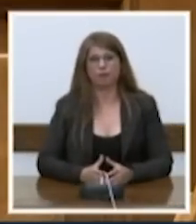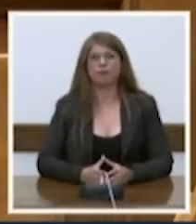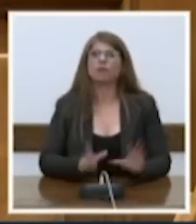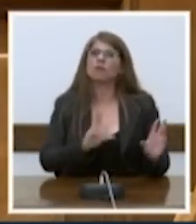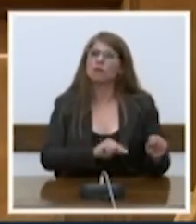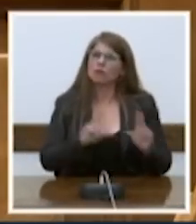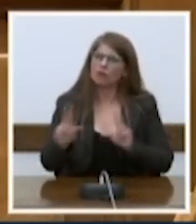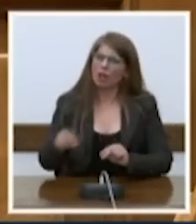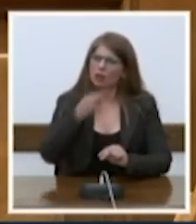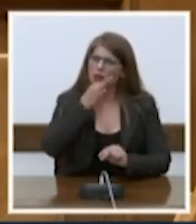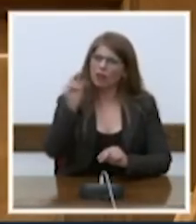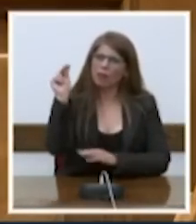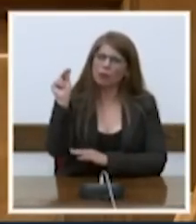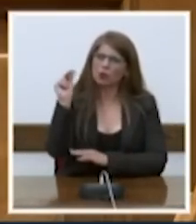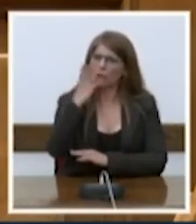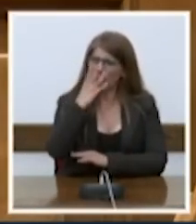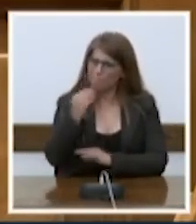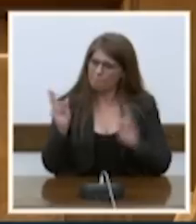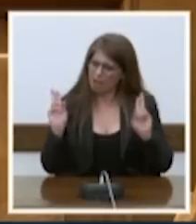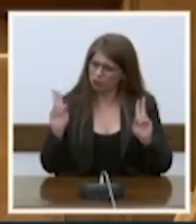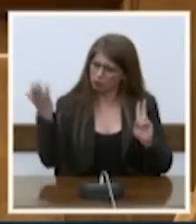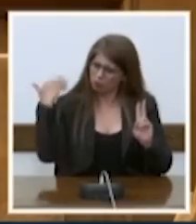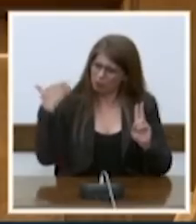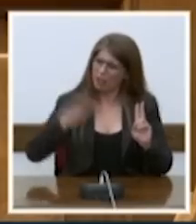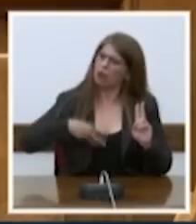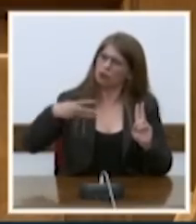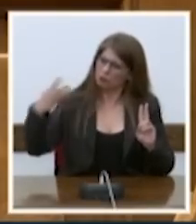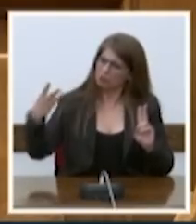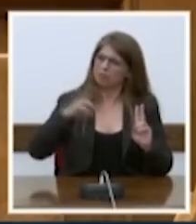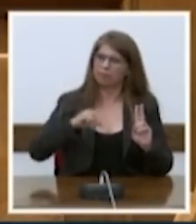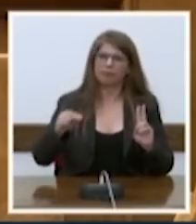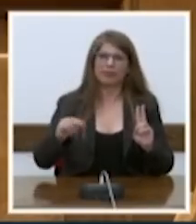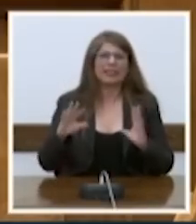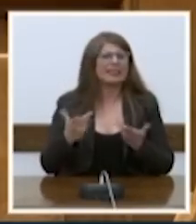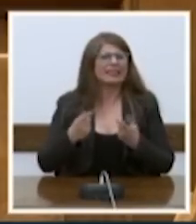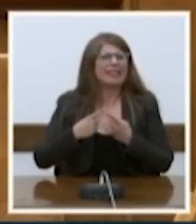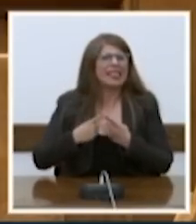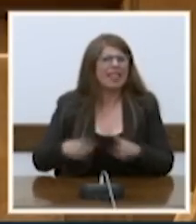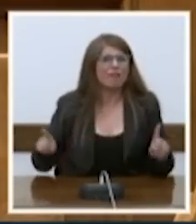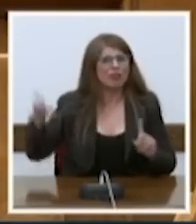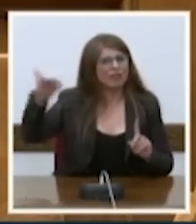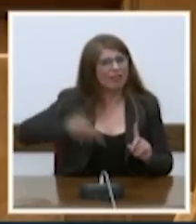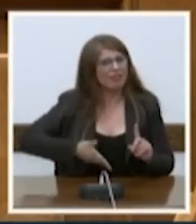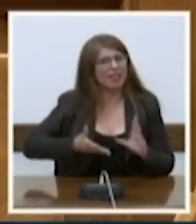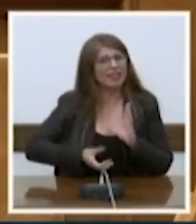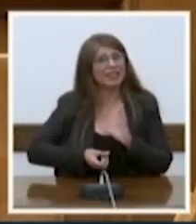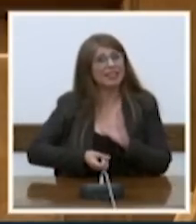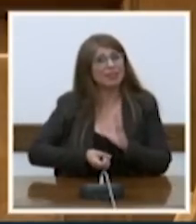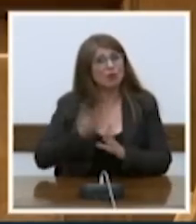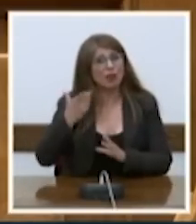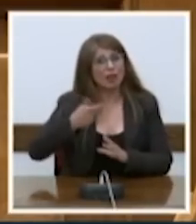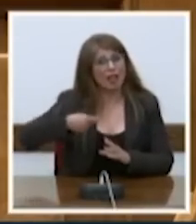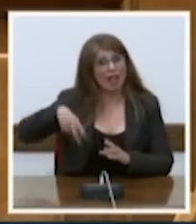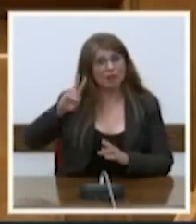βέβαια υποσχόταν και το ΠΑΣΟΚ παλιότερα και ο ΣΥΡΙΖΑ. Τι διαφορετικό θα φέρει τάχα η νέα αύξηση του